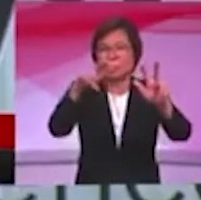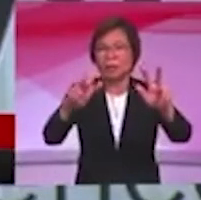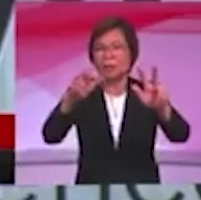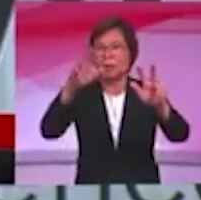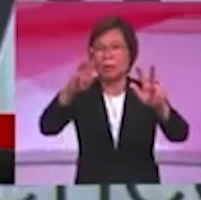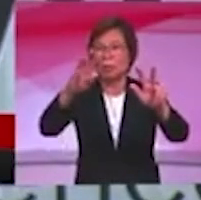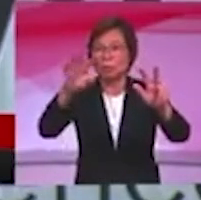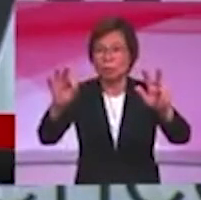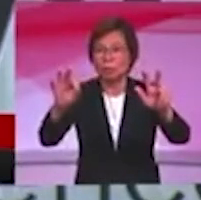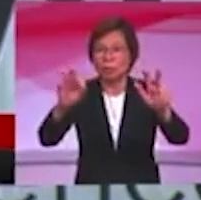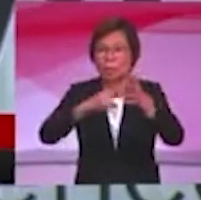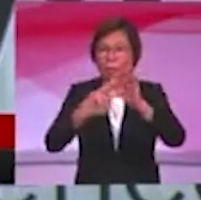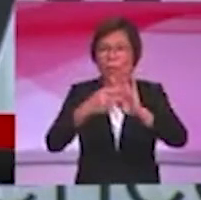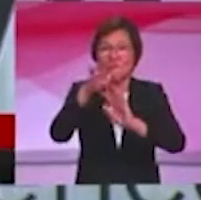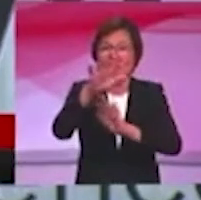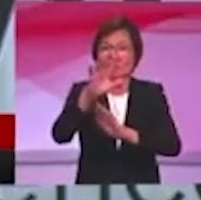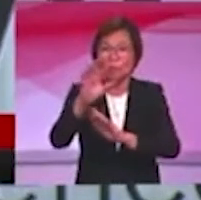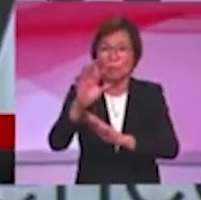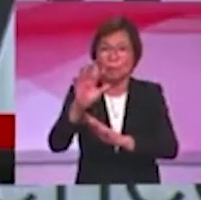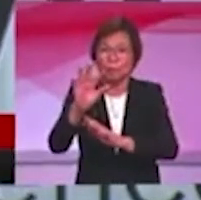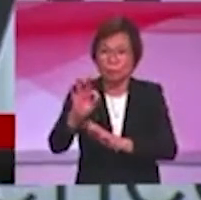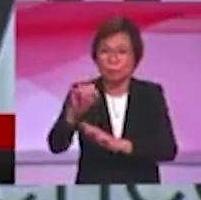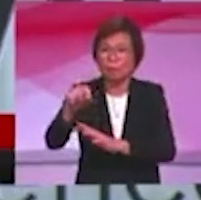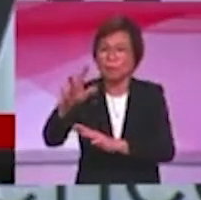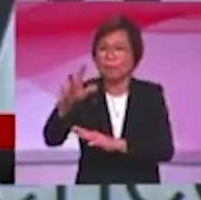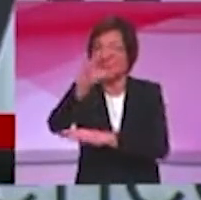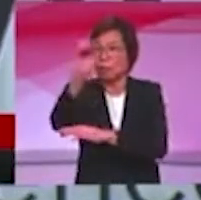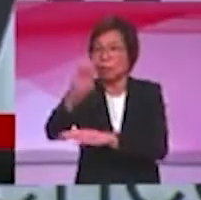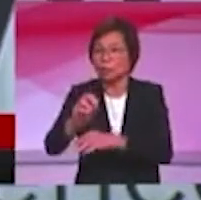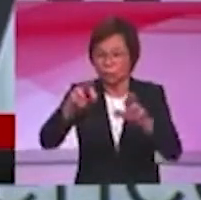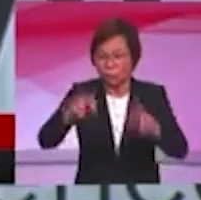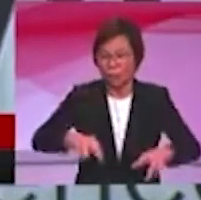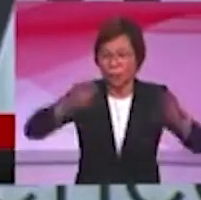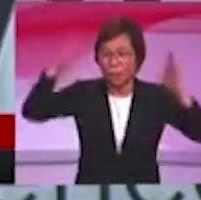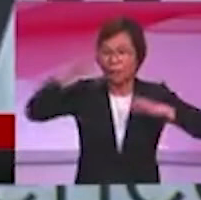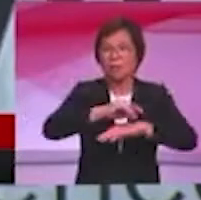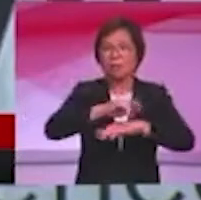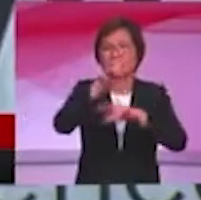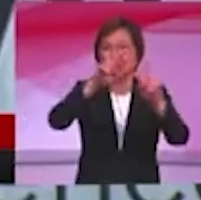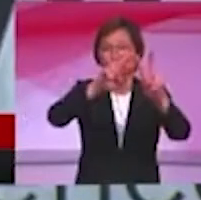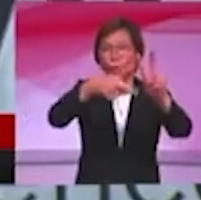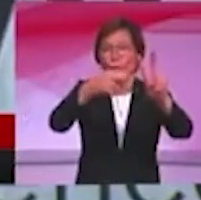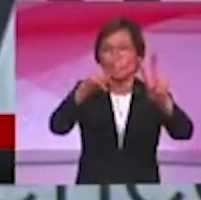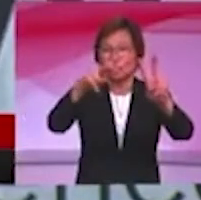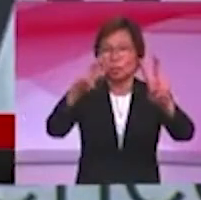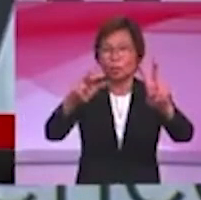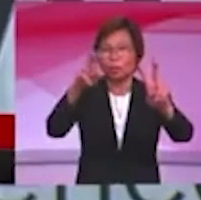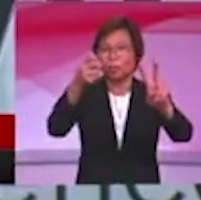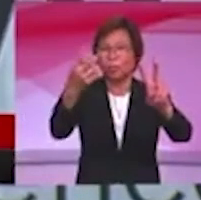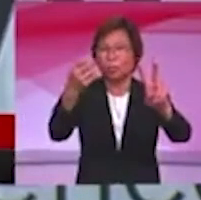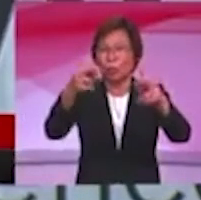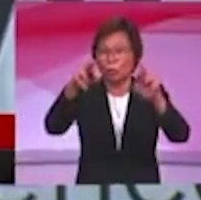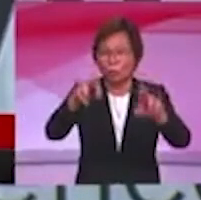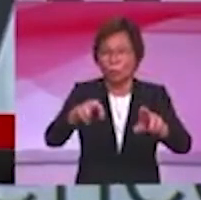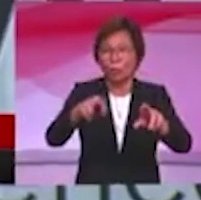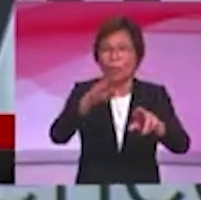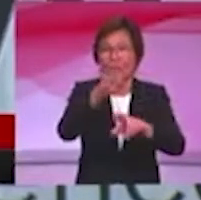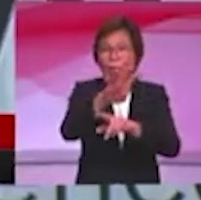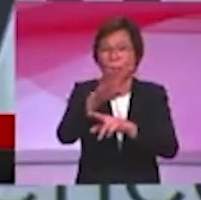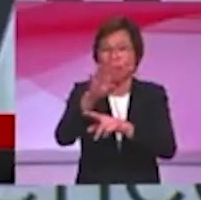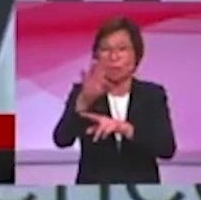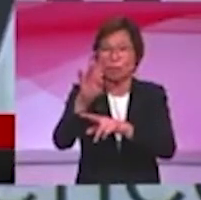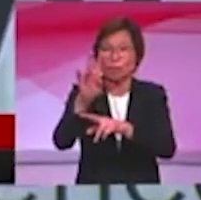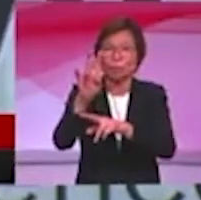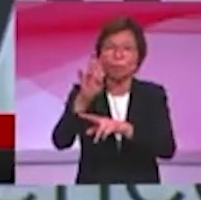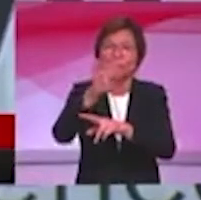3,369 iaitu 59.3% warga negara dan 2,312 iaitu